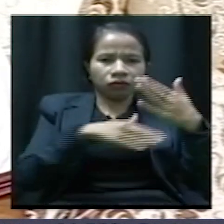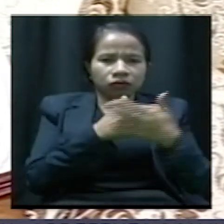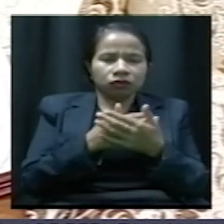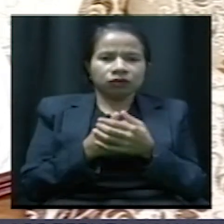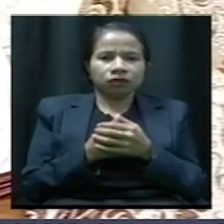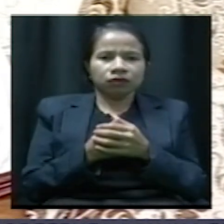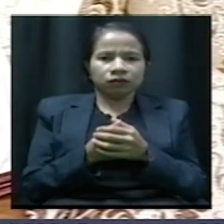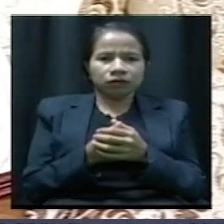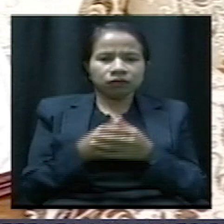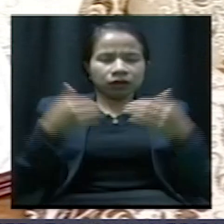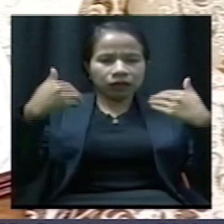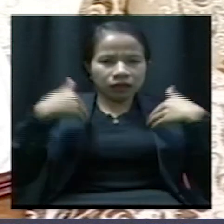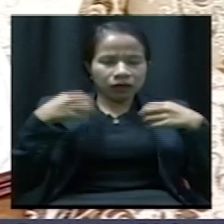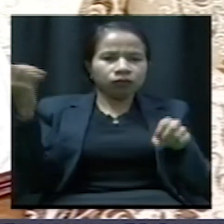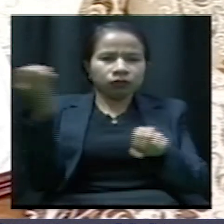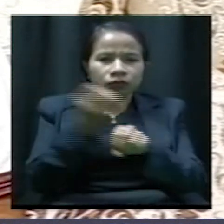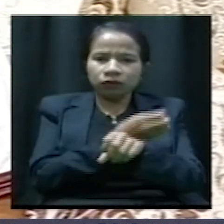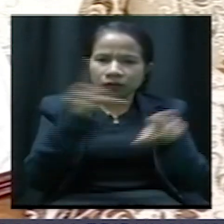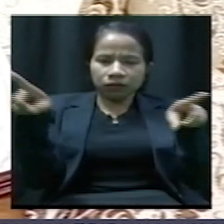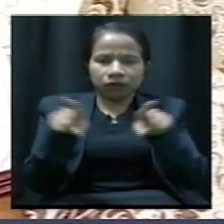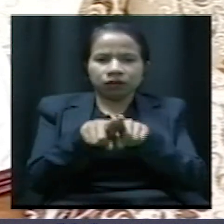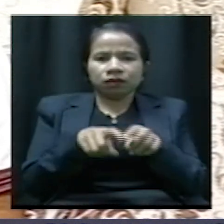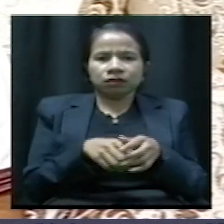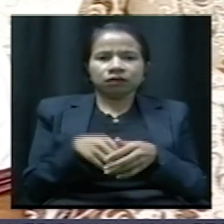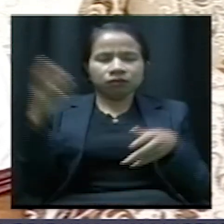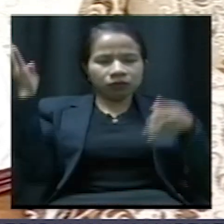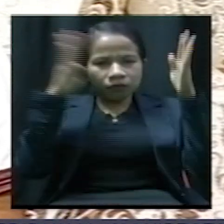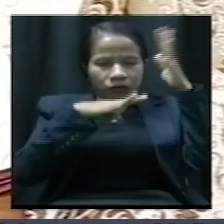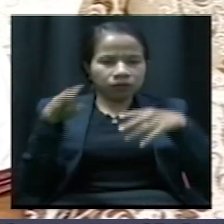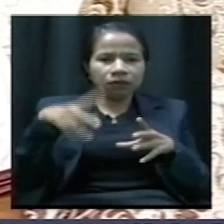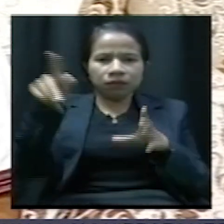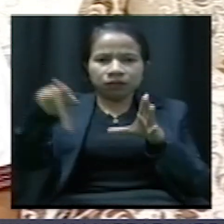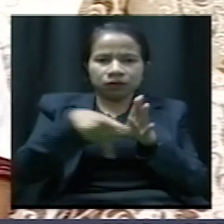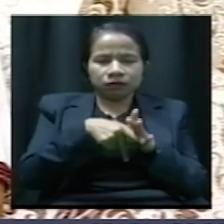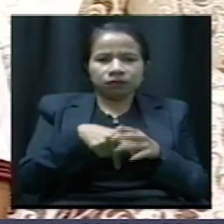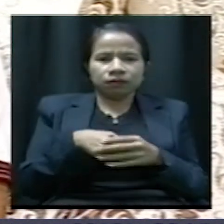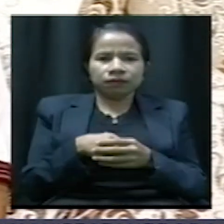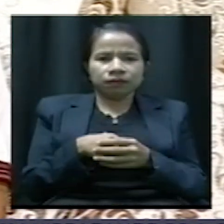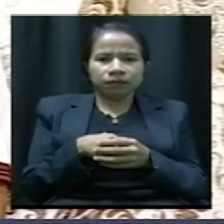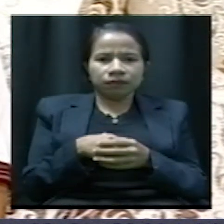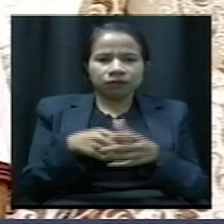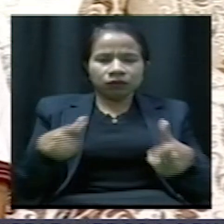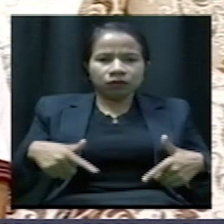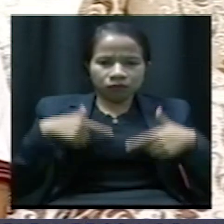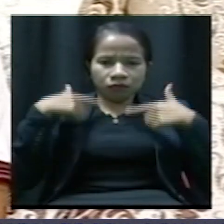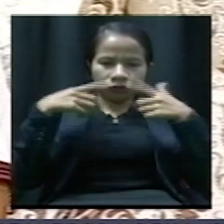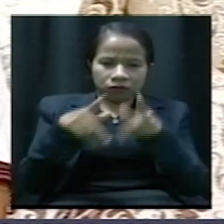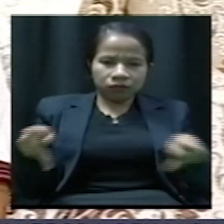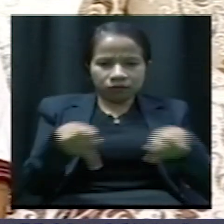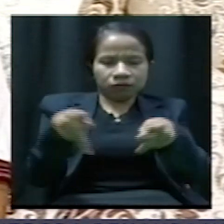hotu iha oportunidade hanesan ba situasaun partisipa iha situ moris